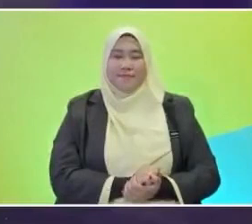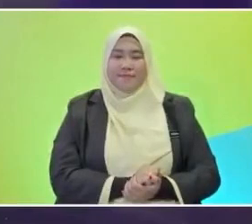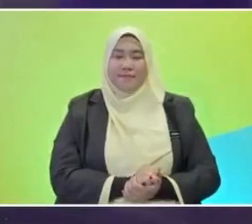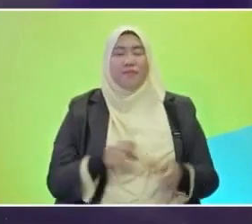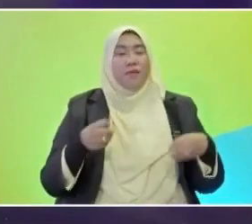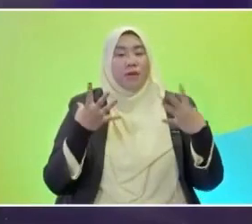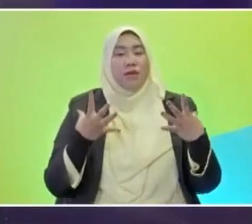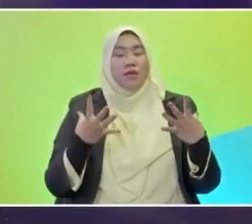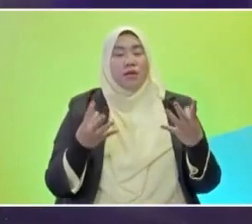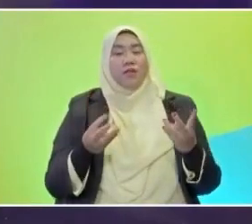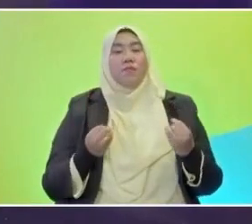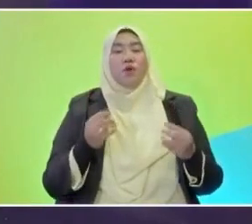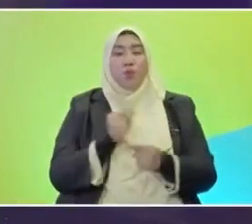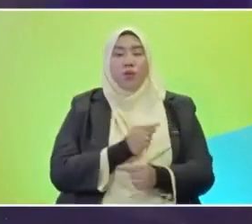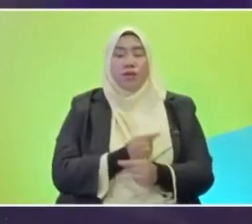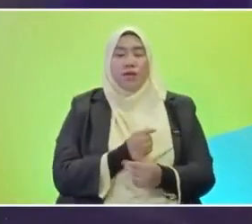baik